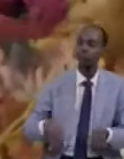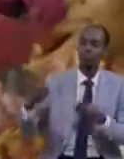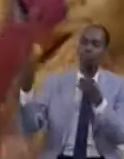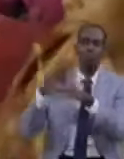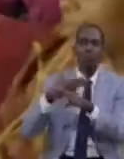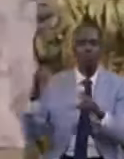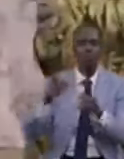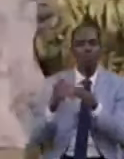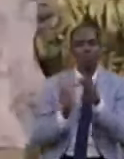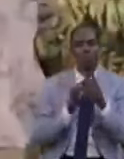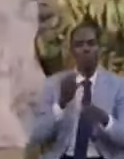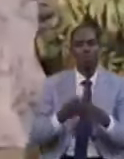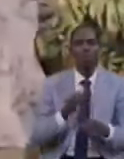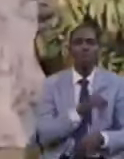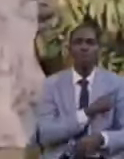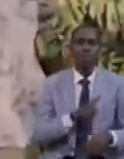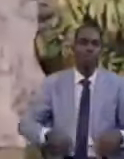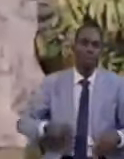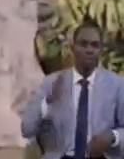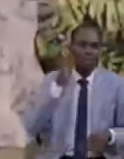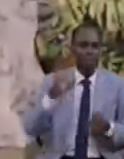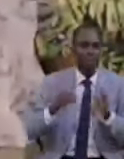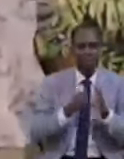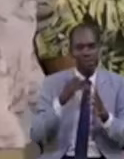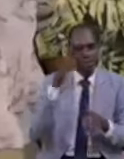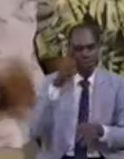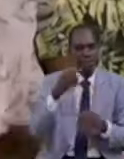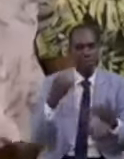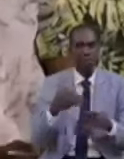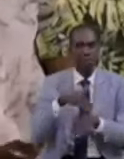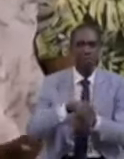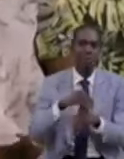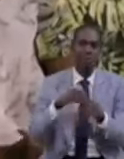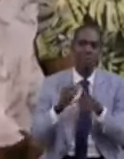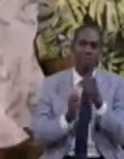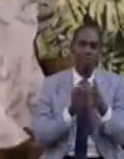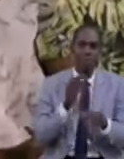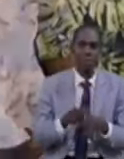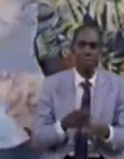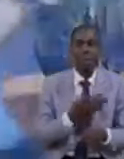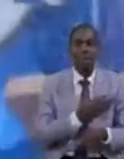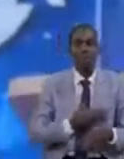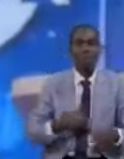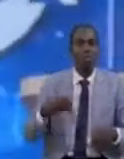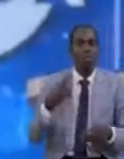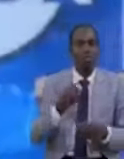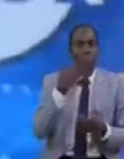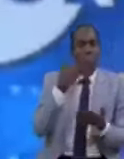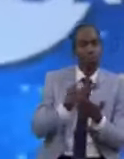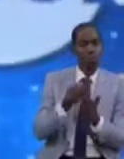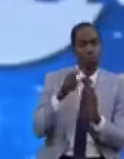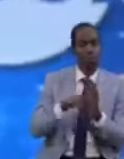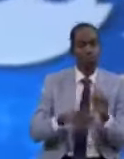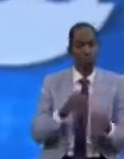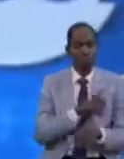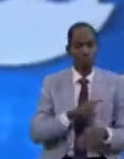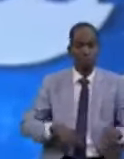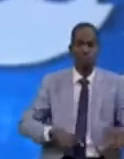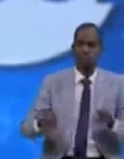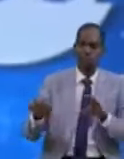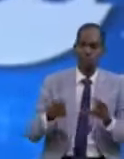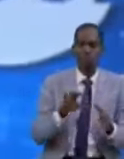le fera pour ce soir au nom de Jésus et c'est la bonté de Dieu qui le fait